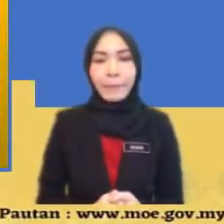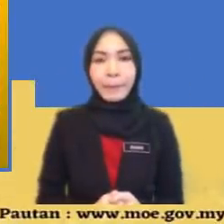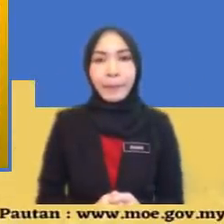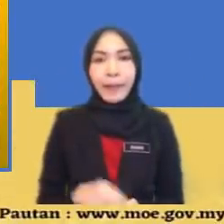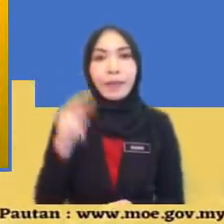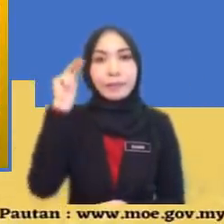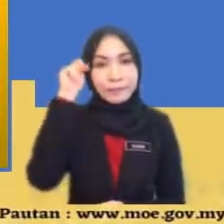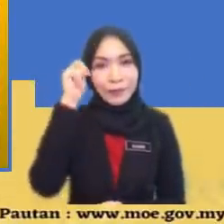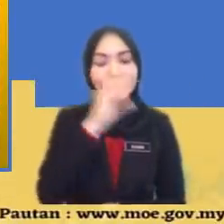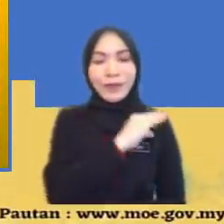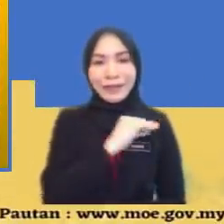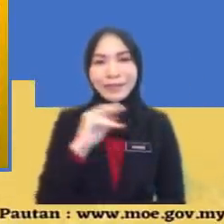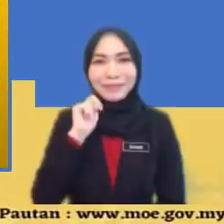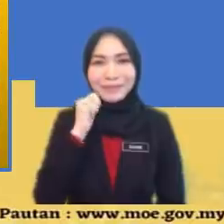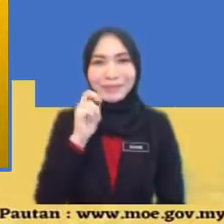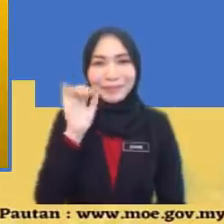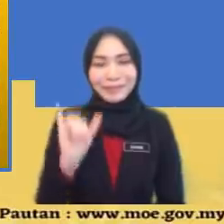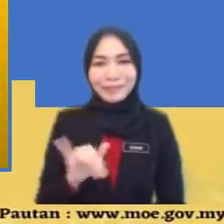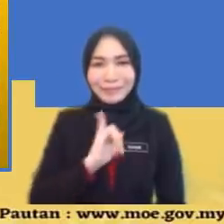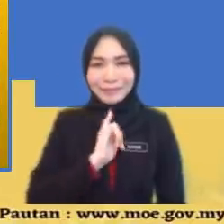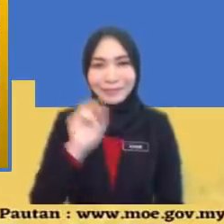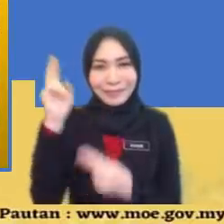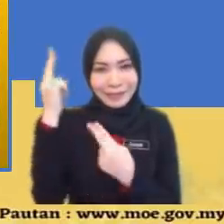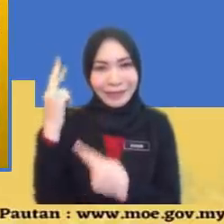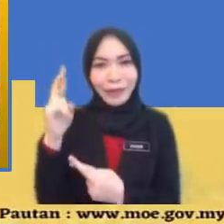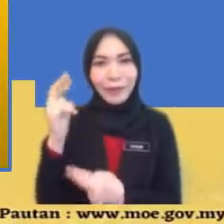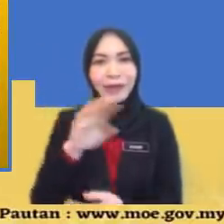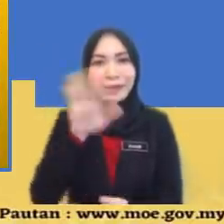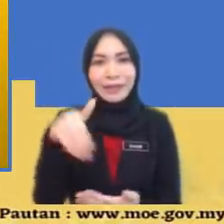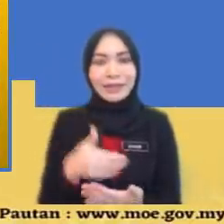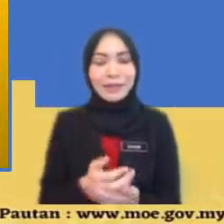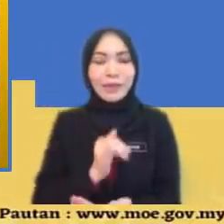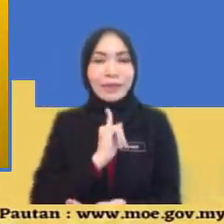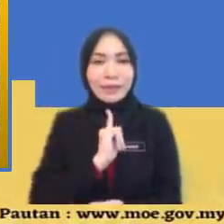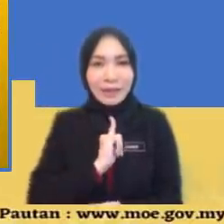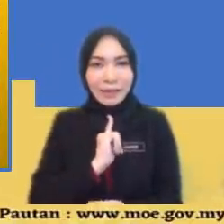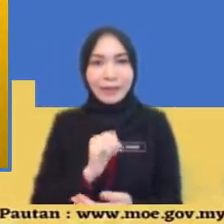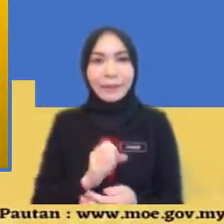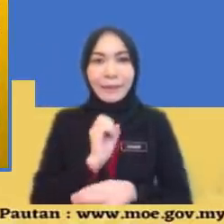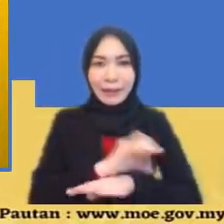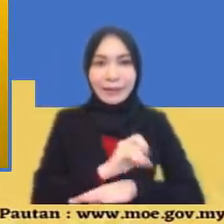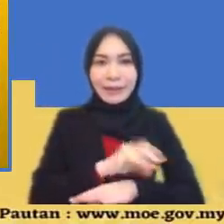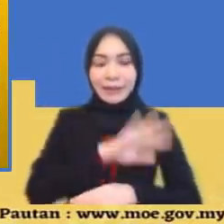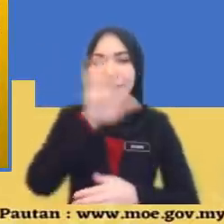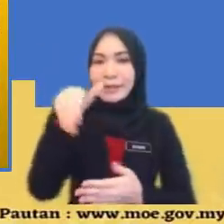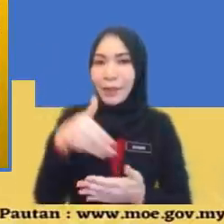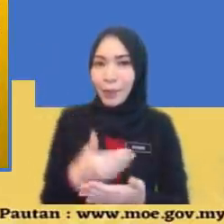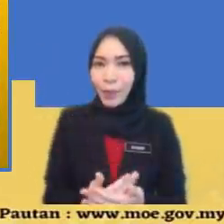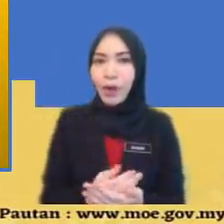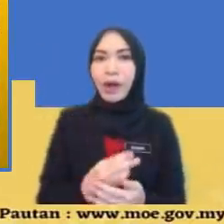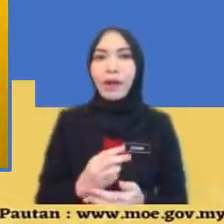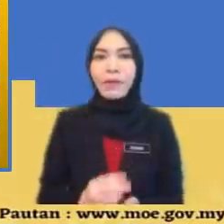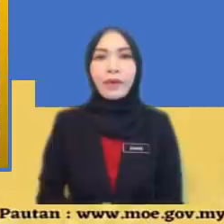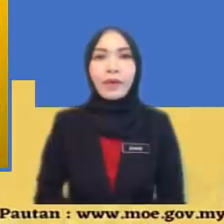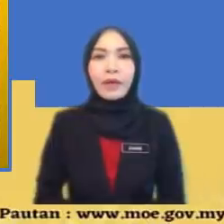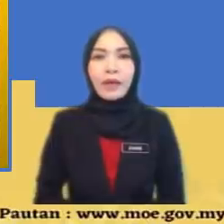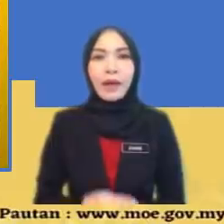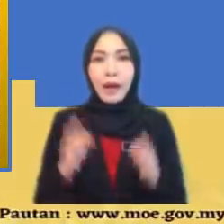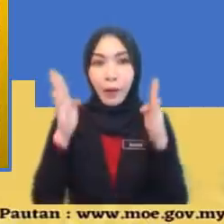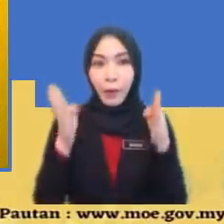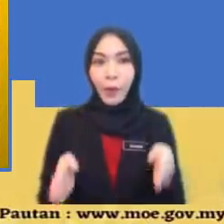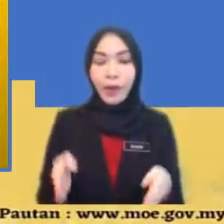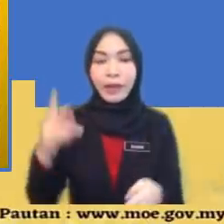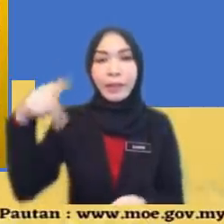saya hormati sklian Saya menyuruh agar setiap warga ke PN khasnya para pendidik yang merupakan